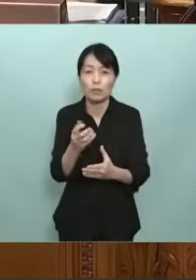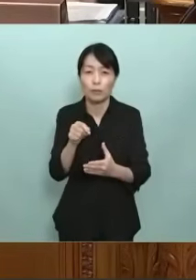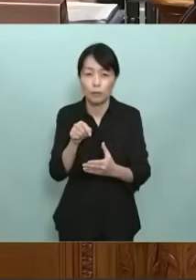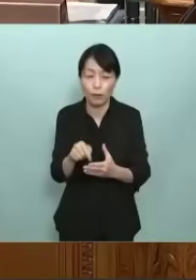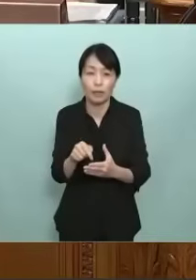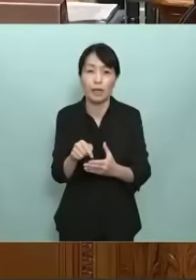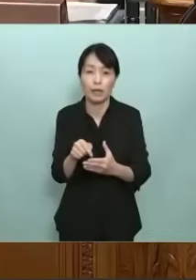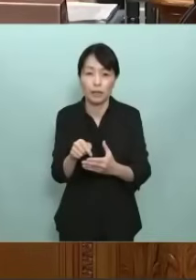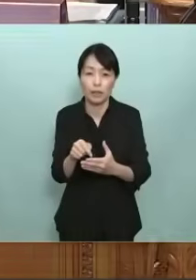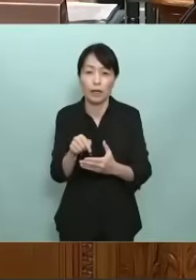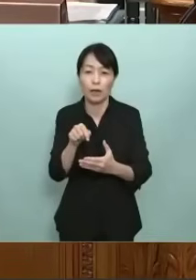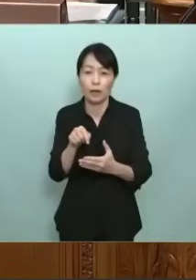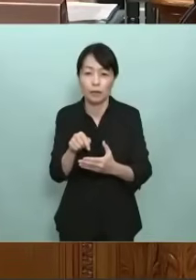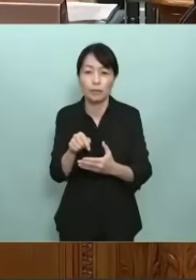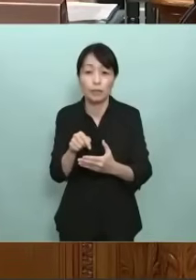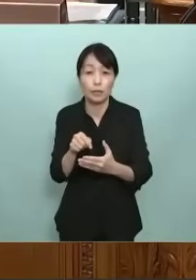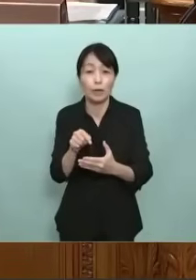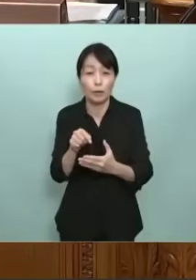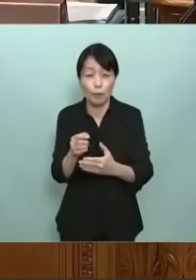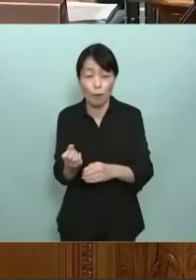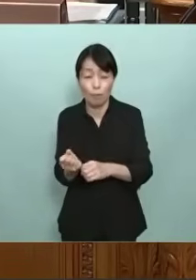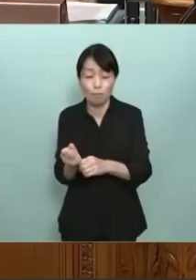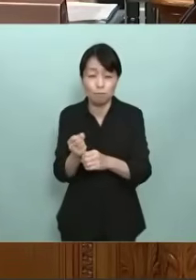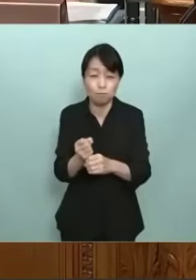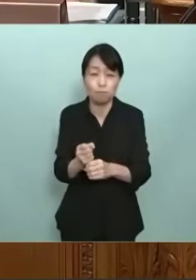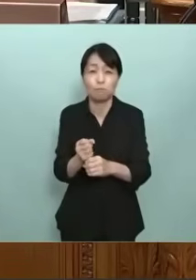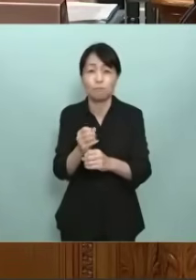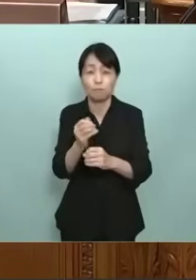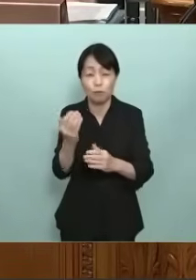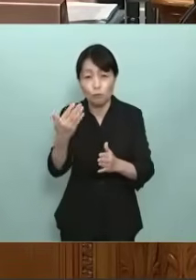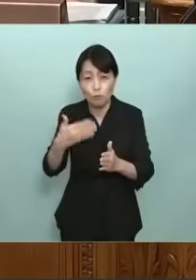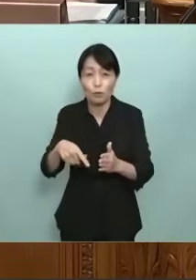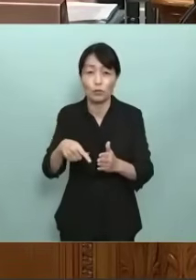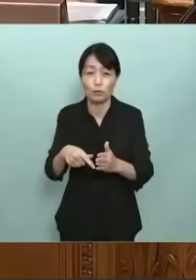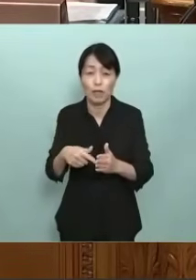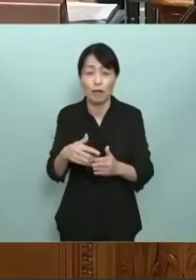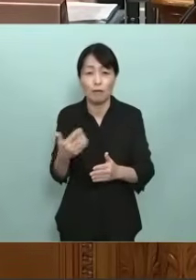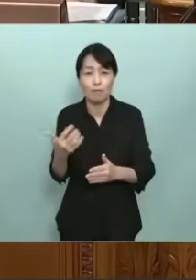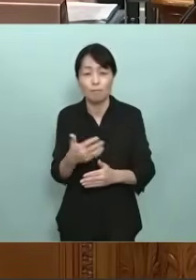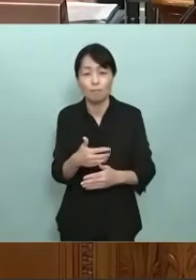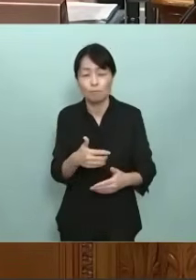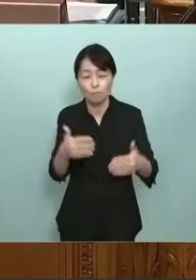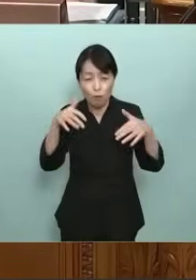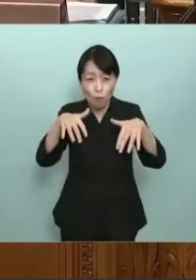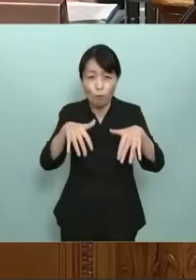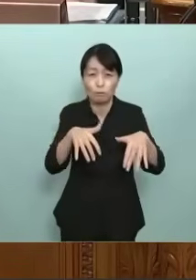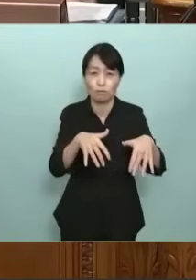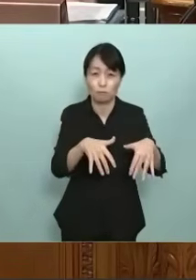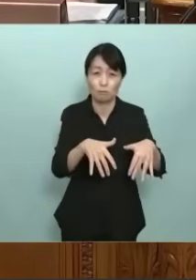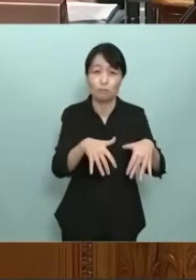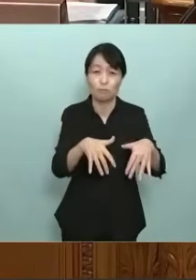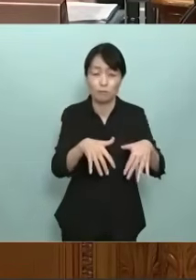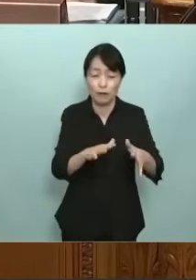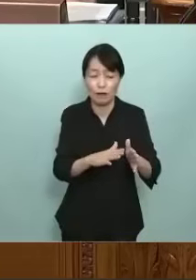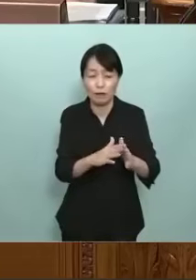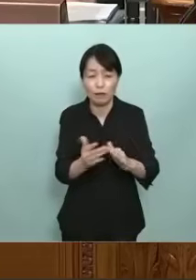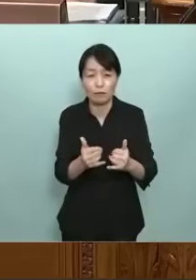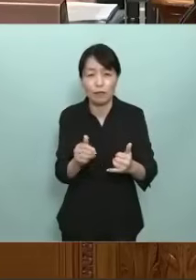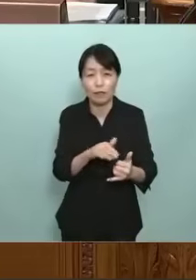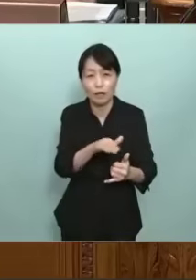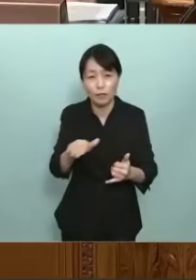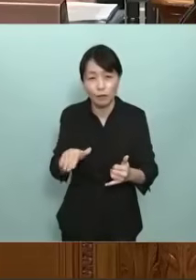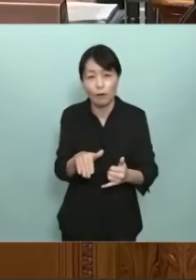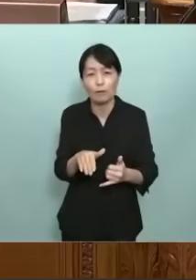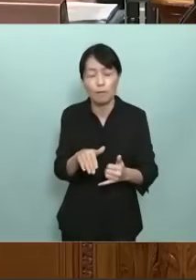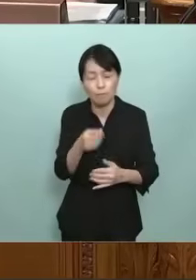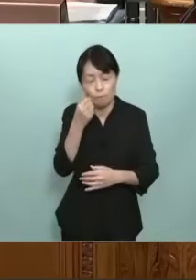の地方をを記録的な豪雨を豪雨が襲いましたお亡くなりになられた方々のご冥福を心からお祈り